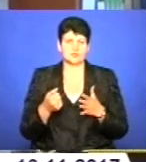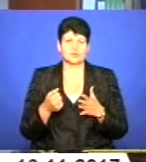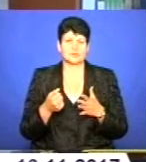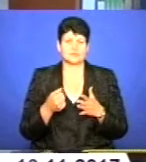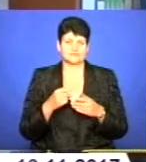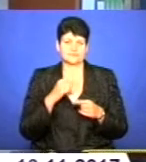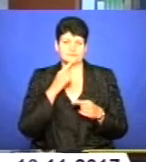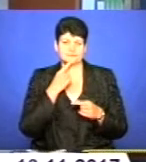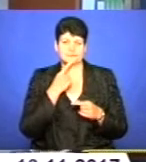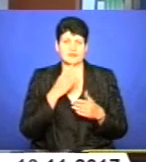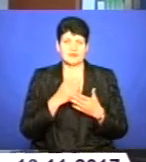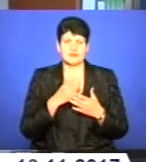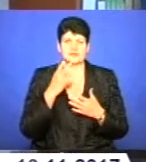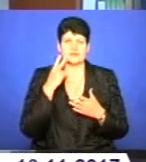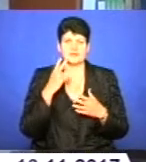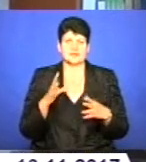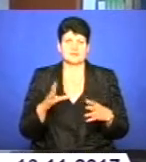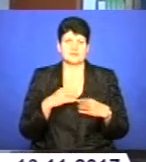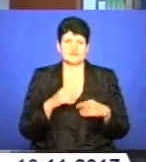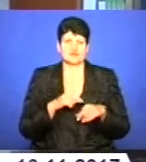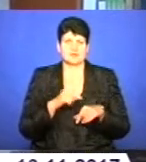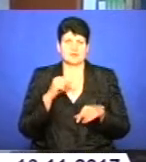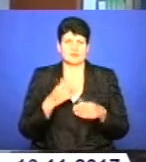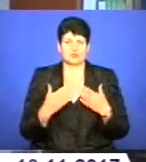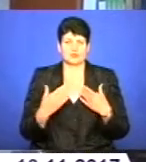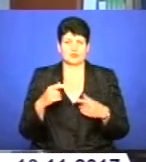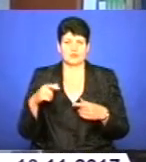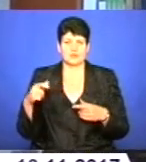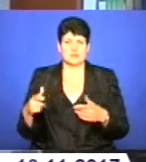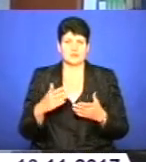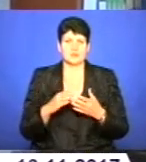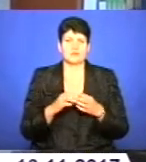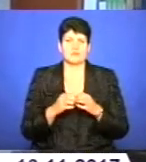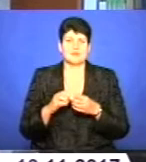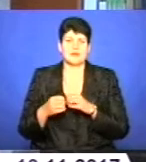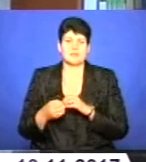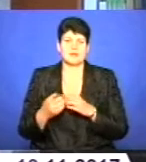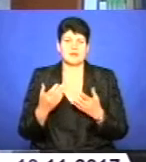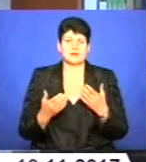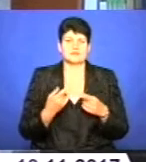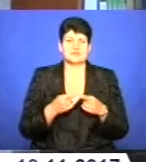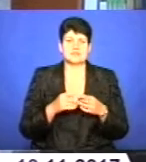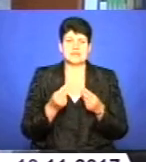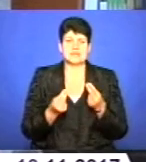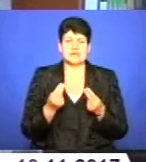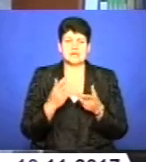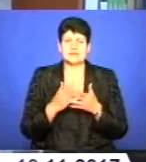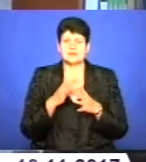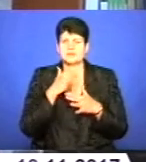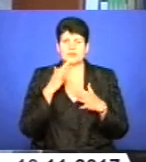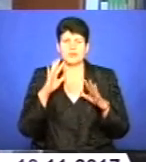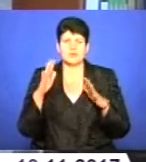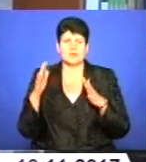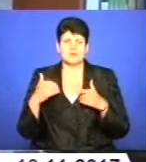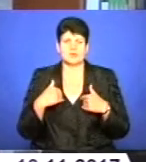що завжди ніби співчутливо відносишся до людей, які стикаються з якимись проблемами. Але в цій грі є стільки моментів, що, напевно,